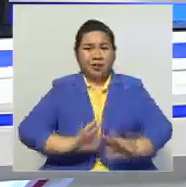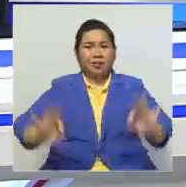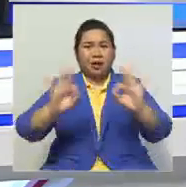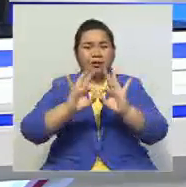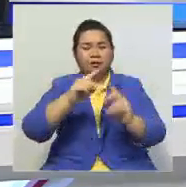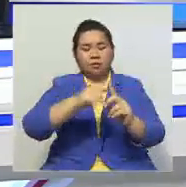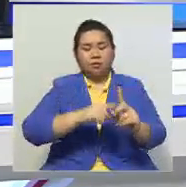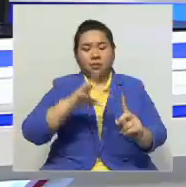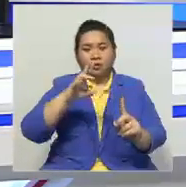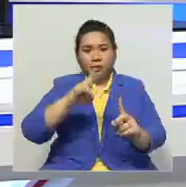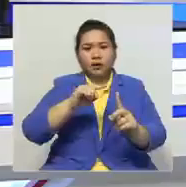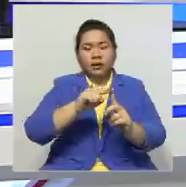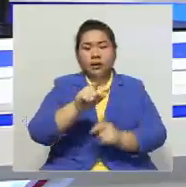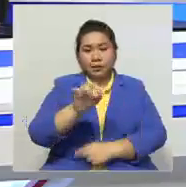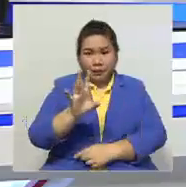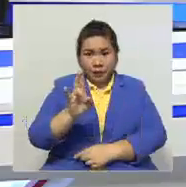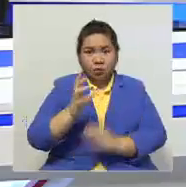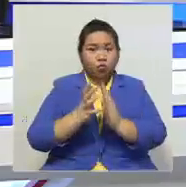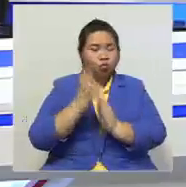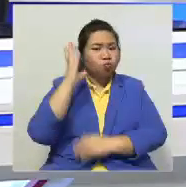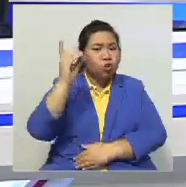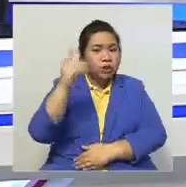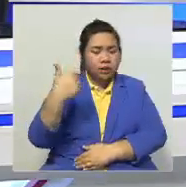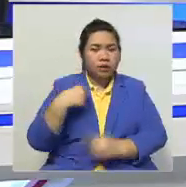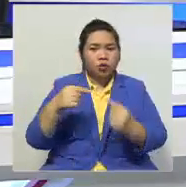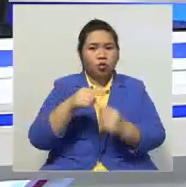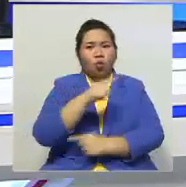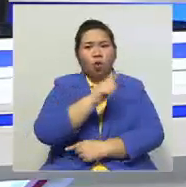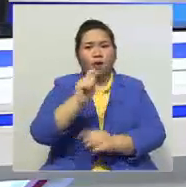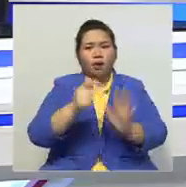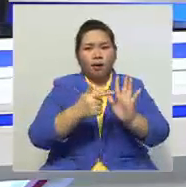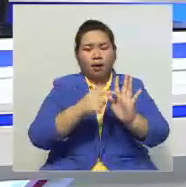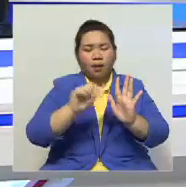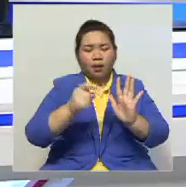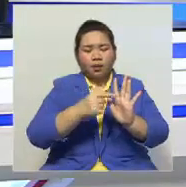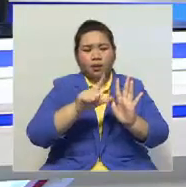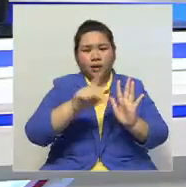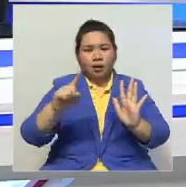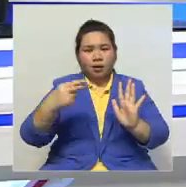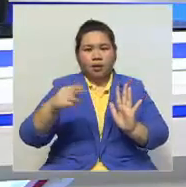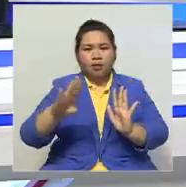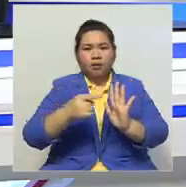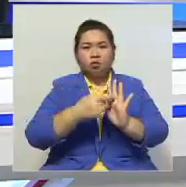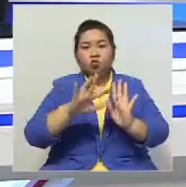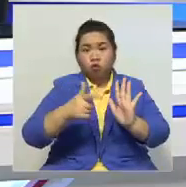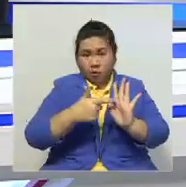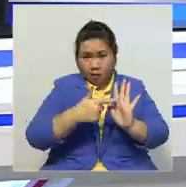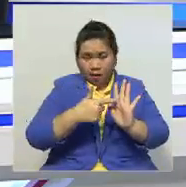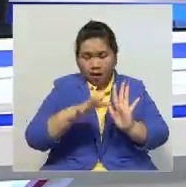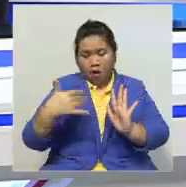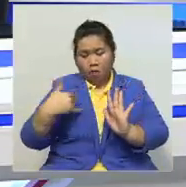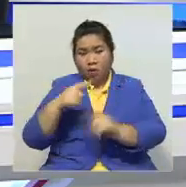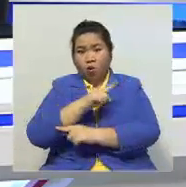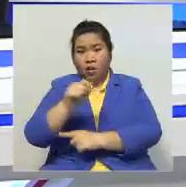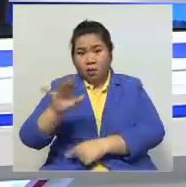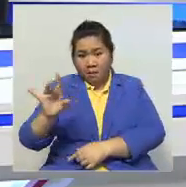างวันที่27กรกฎาคมวันพรุ่งนี้ก็จะเป็นวันอาสาฬหบูชาและ28กรกฎาคมวันเฉลิมพระชนมพรรษารวมถึงเป็นวันเข้